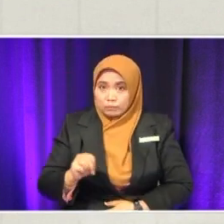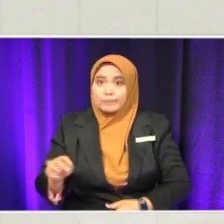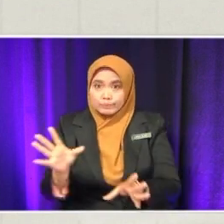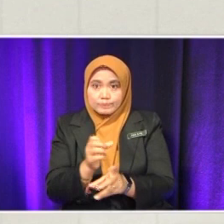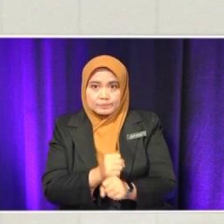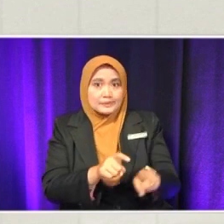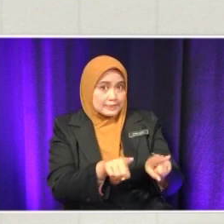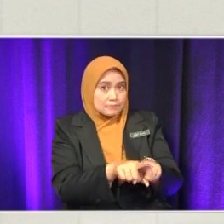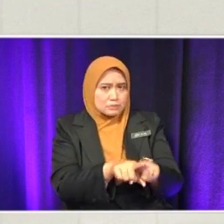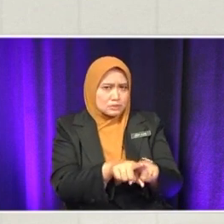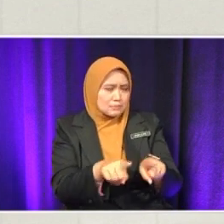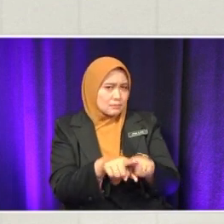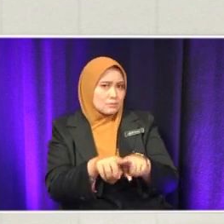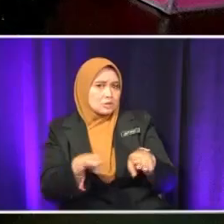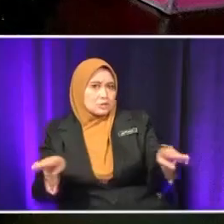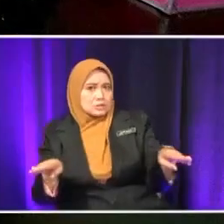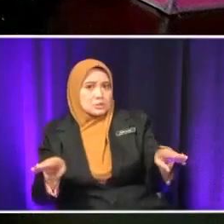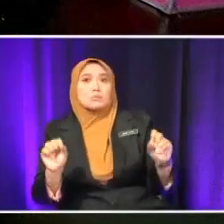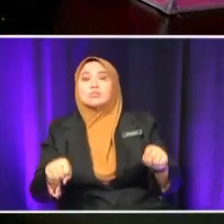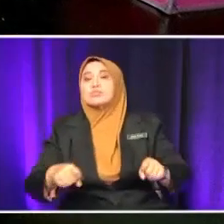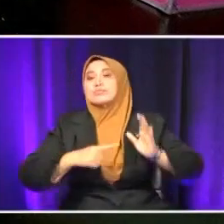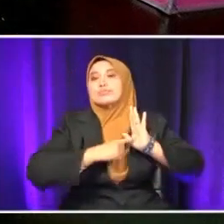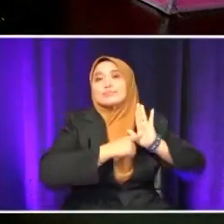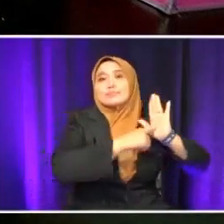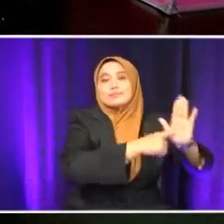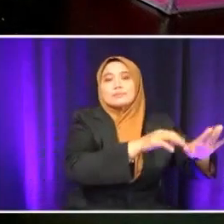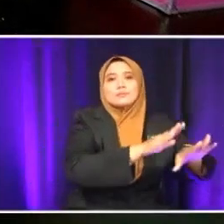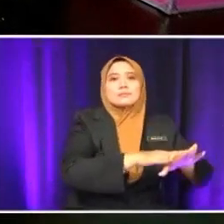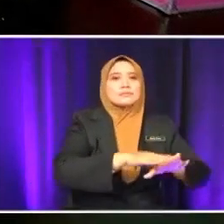berbeza? Boleh tunjuk dekat kamera masing-masing.